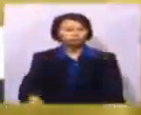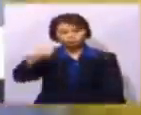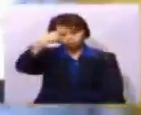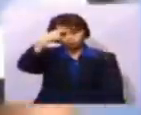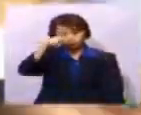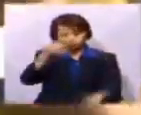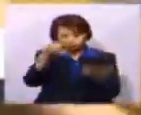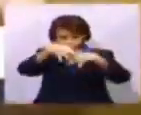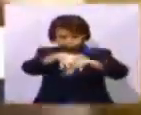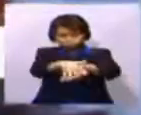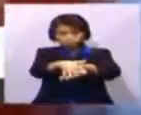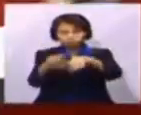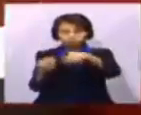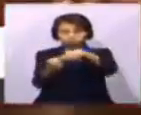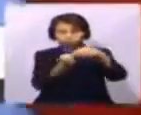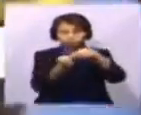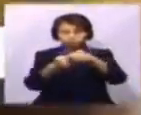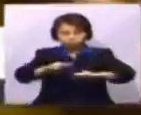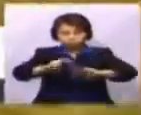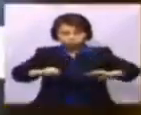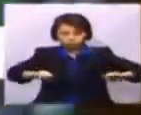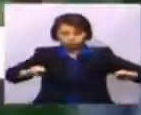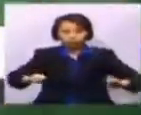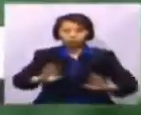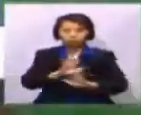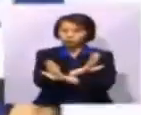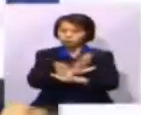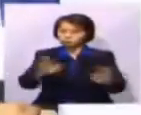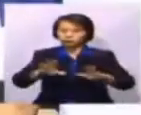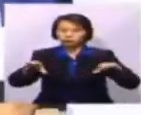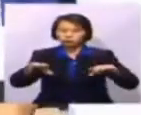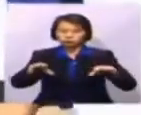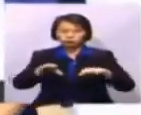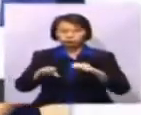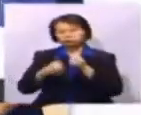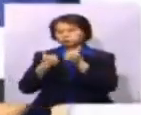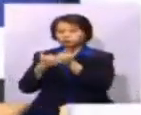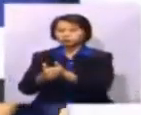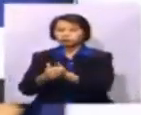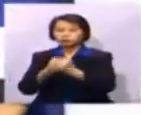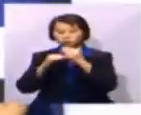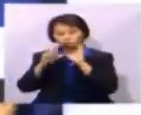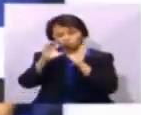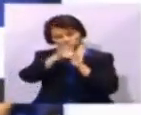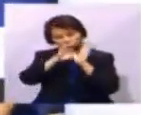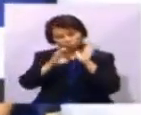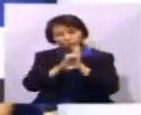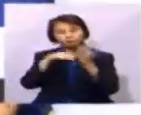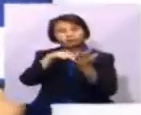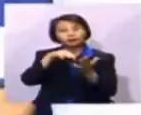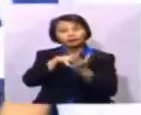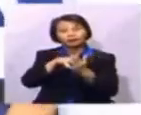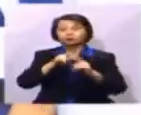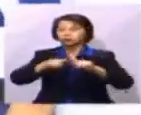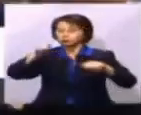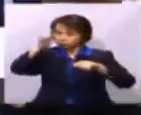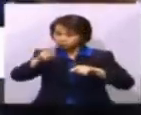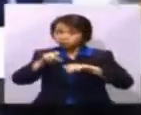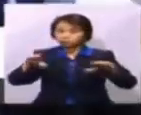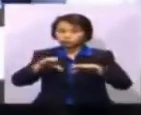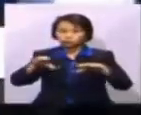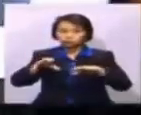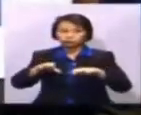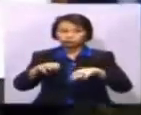Untuk memupuk perpaduan dalam kalangan murid, ia tidak boleh dibuat hanya berdasarkan sukatan pelajaran, tetapi perlu dilakukan